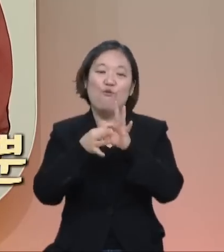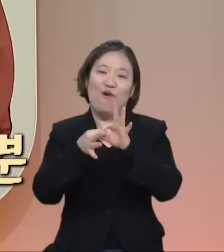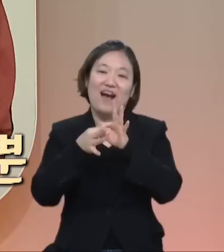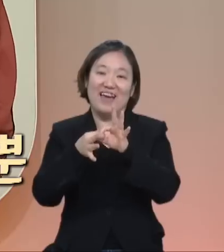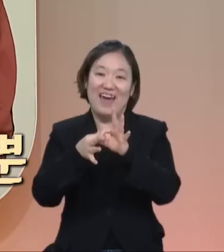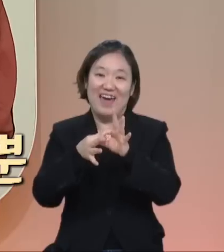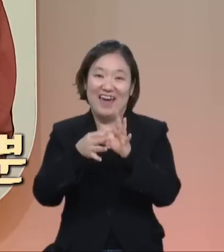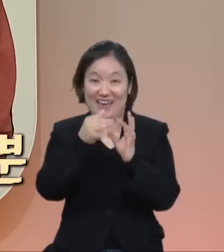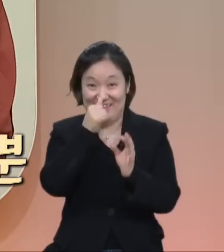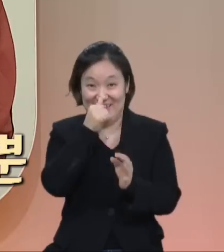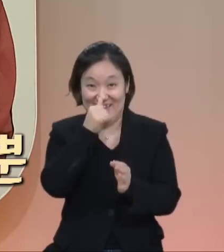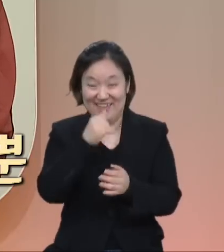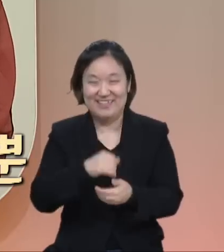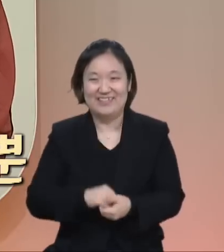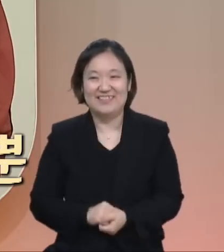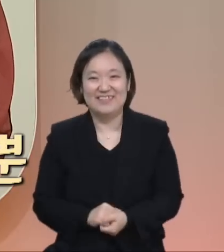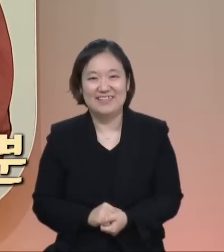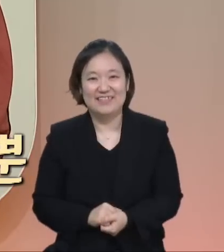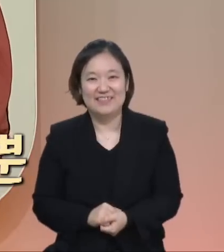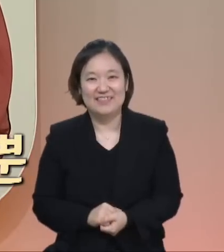밑밥입니다 밑밥